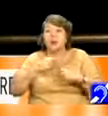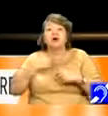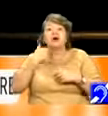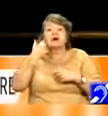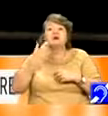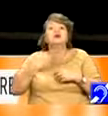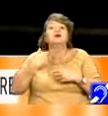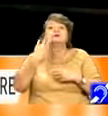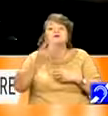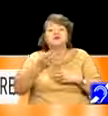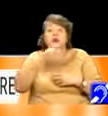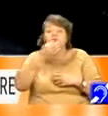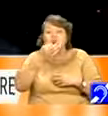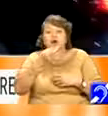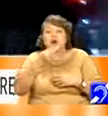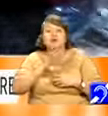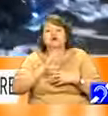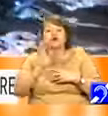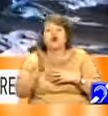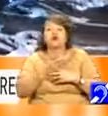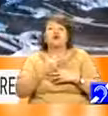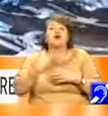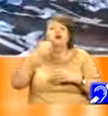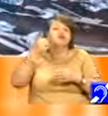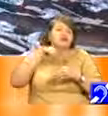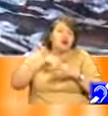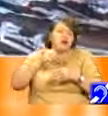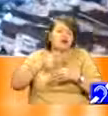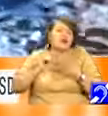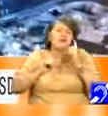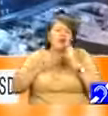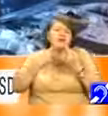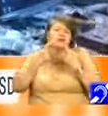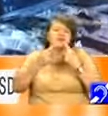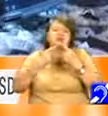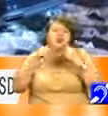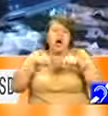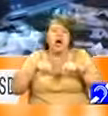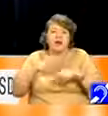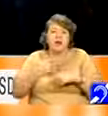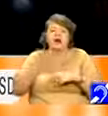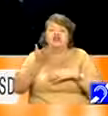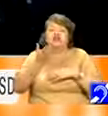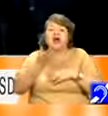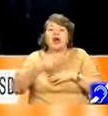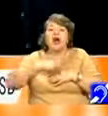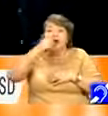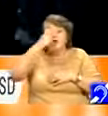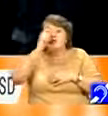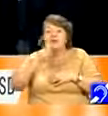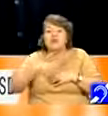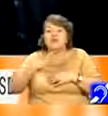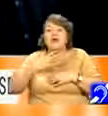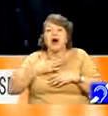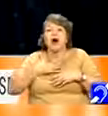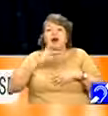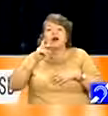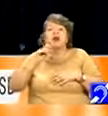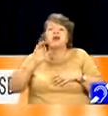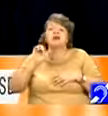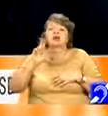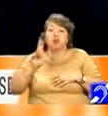valideze ce se va discuta astăzi cu PSD. Acesta are de gând să ceară demisia lui Florin Câțu, în timp ce,